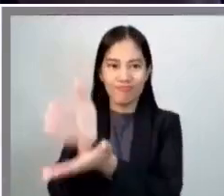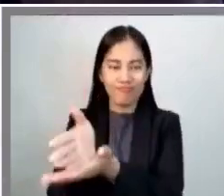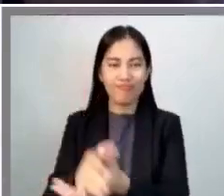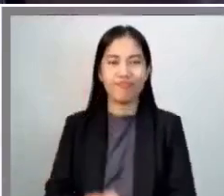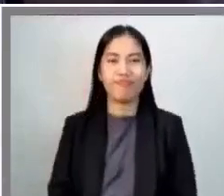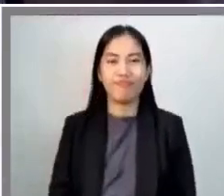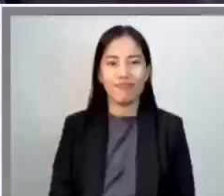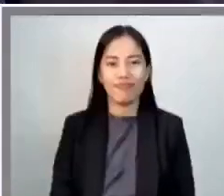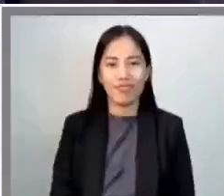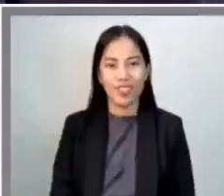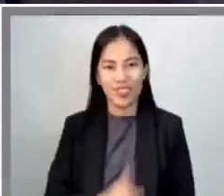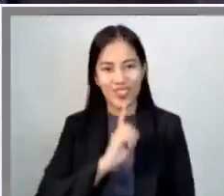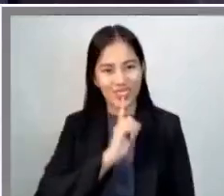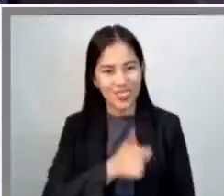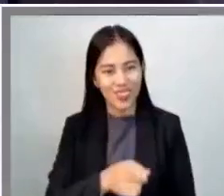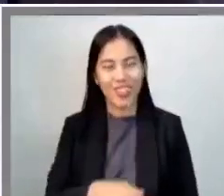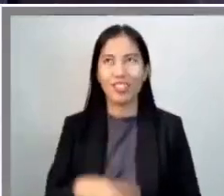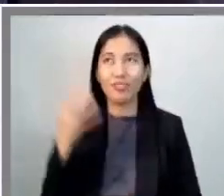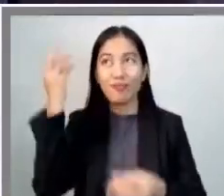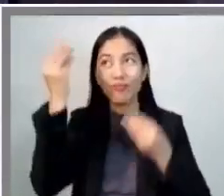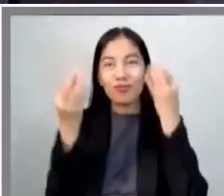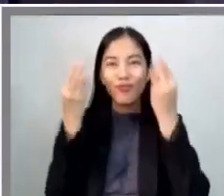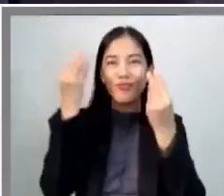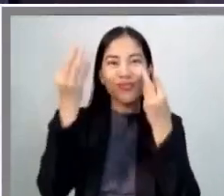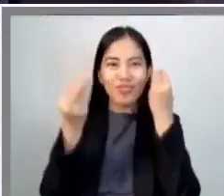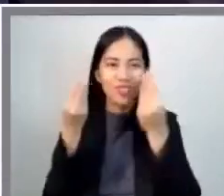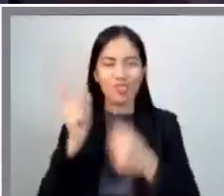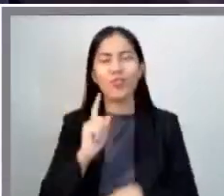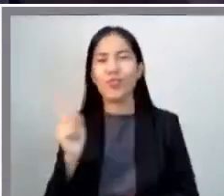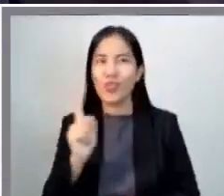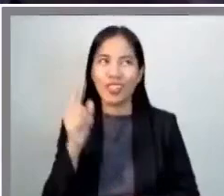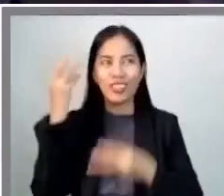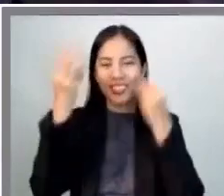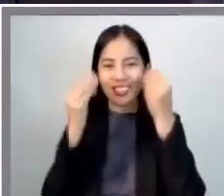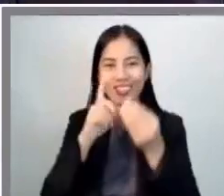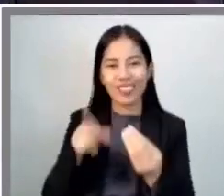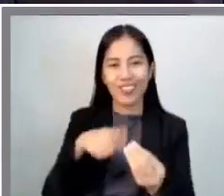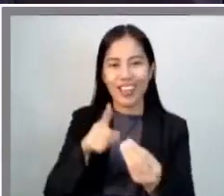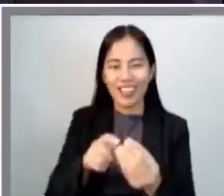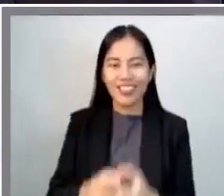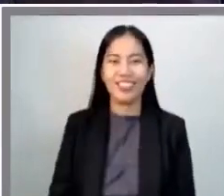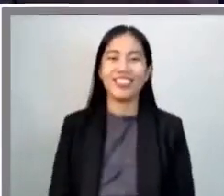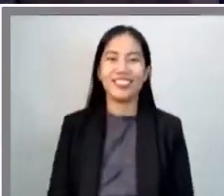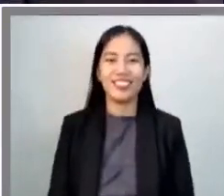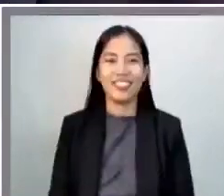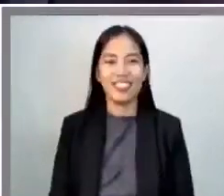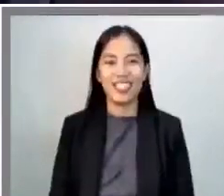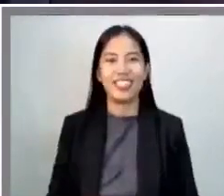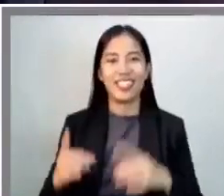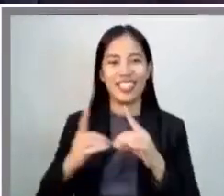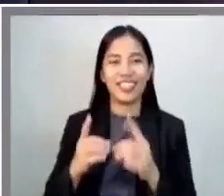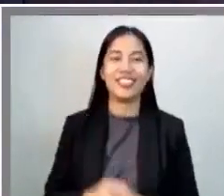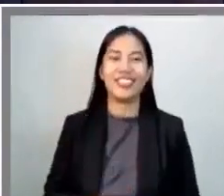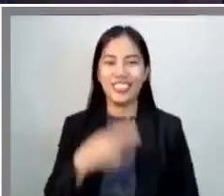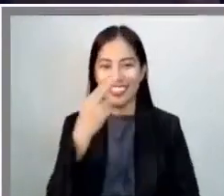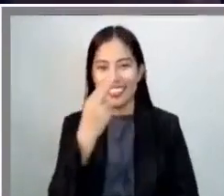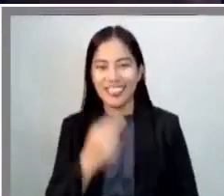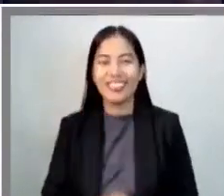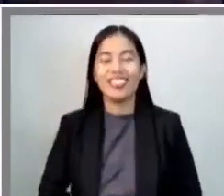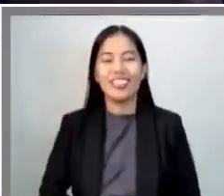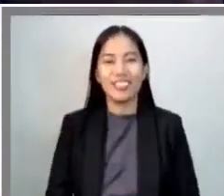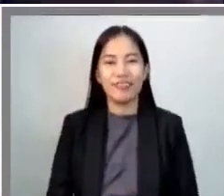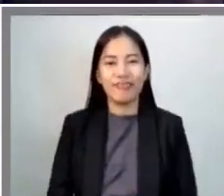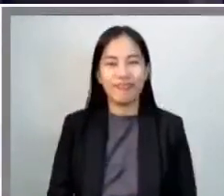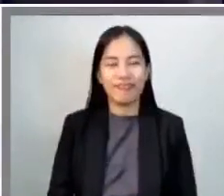Anong pinagbumuni-muni mo naman? Ayaw niyang diretsuhin doon siya nag-date. Ayun! Muni-muni lang. Okay, muni-muni lang. Sabi mo eh.